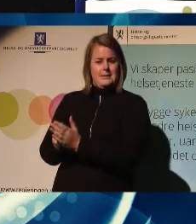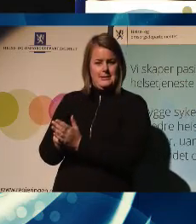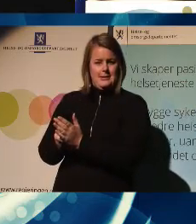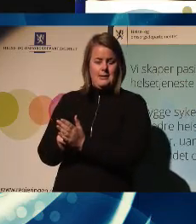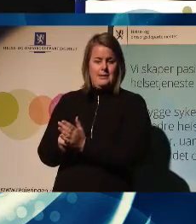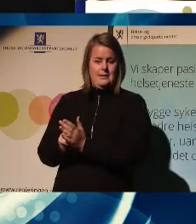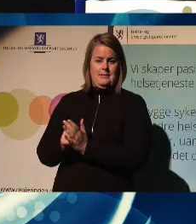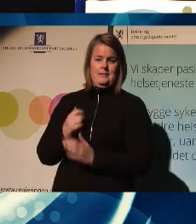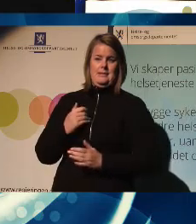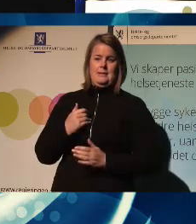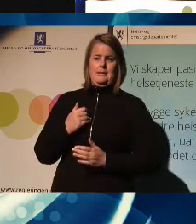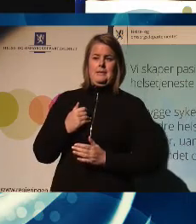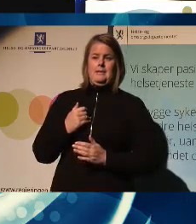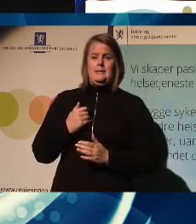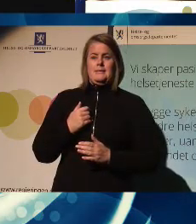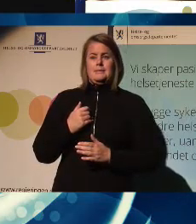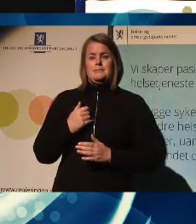så